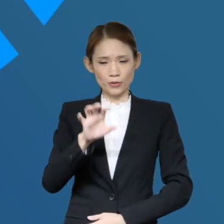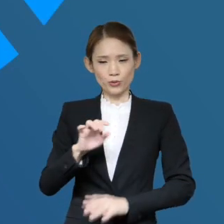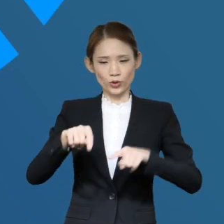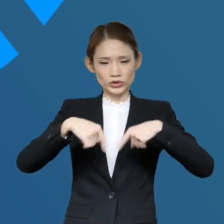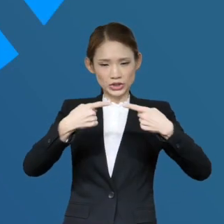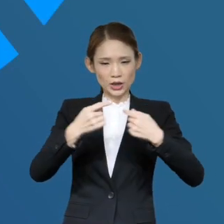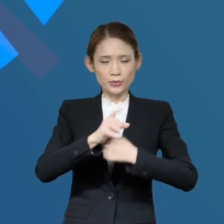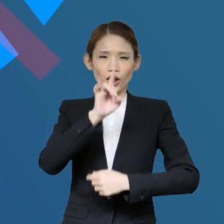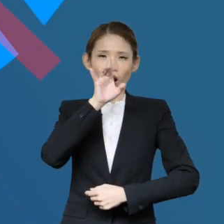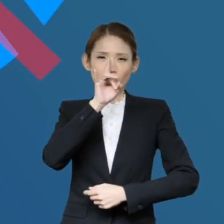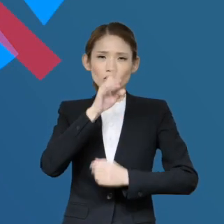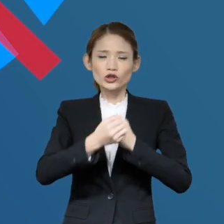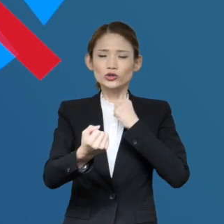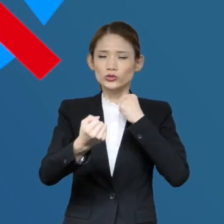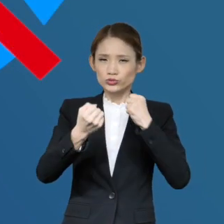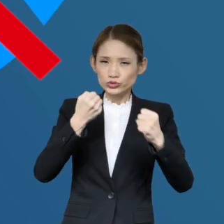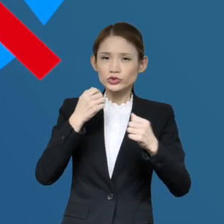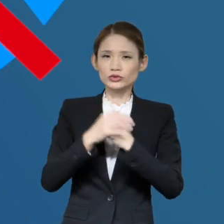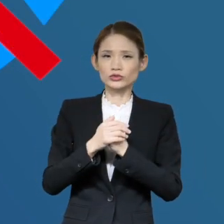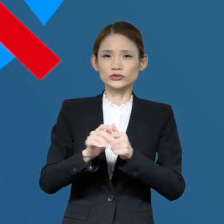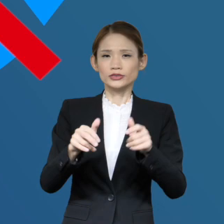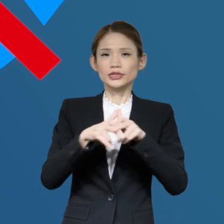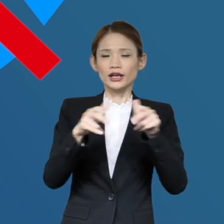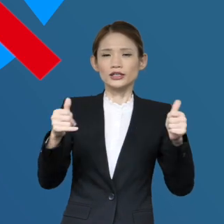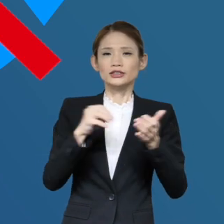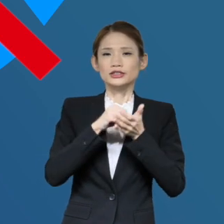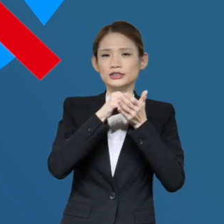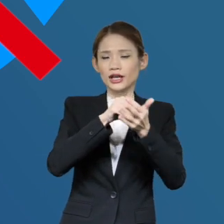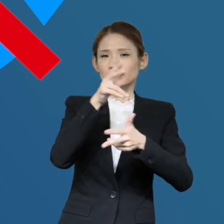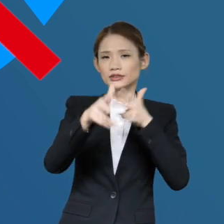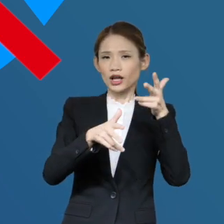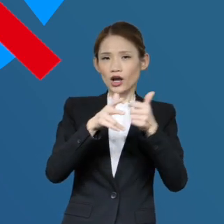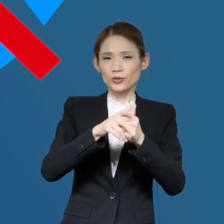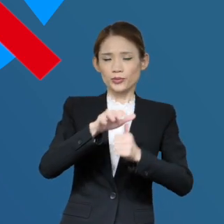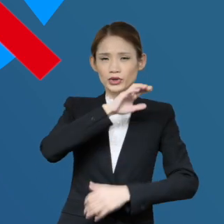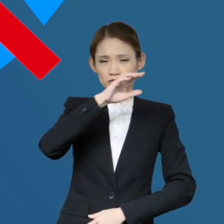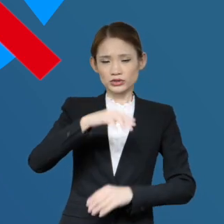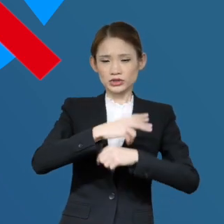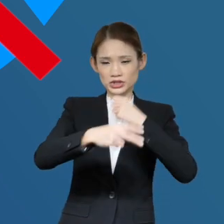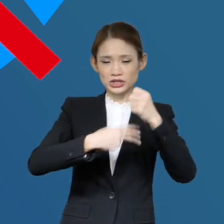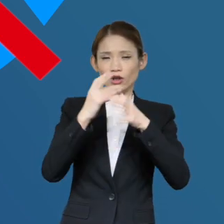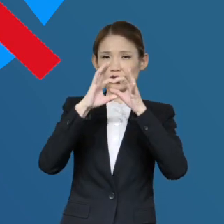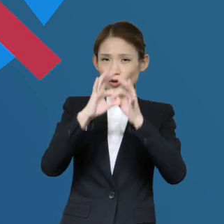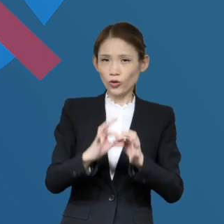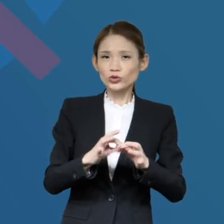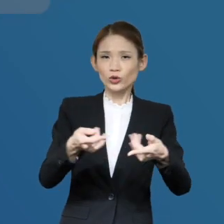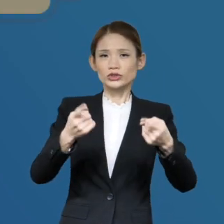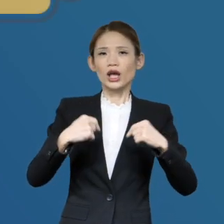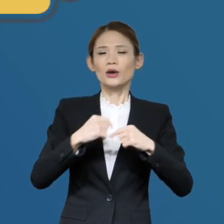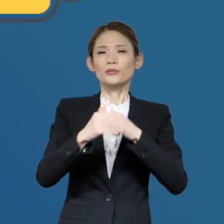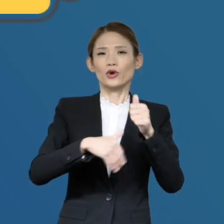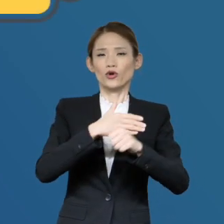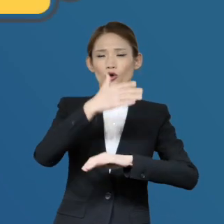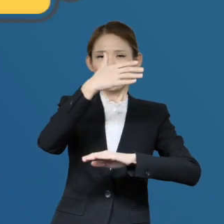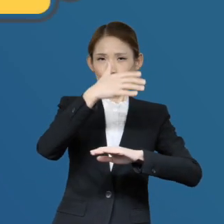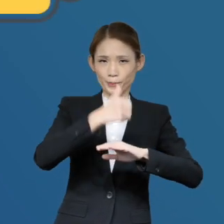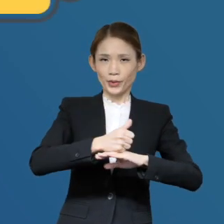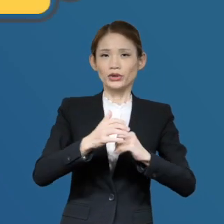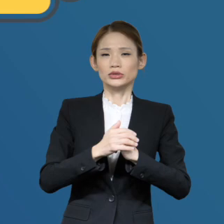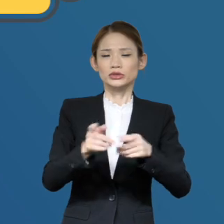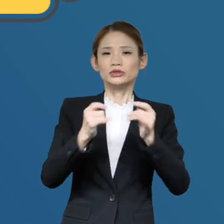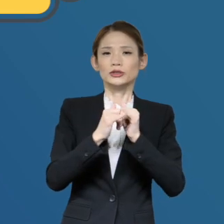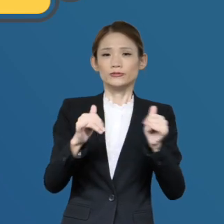참여 가능한 대상이 아님에도 불구하고 장애인 일자리 사업에 연속하여 참여한 경우,